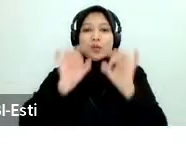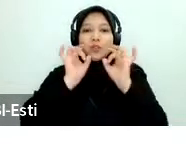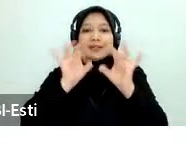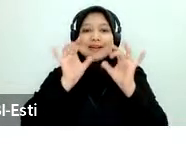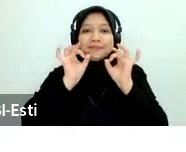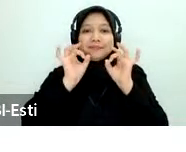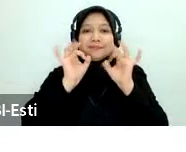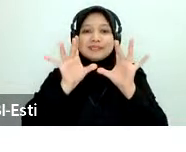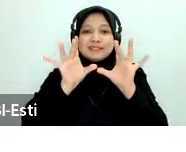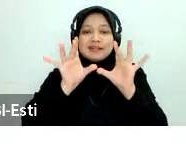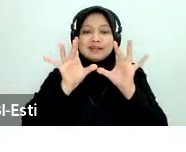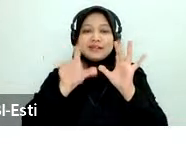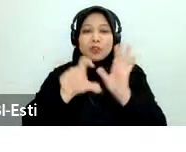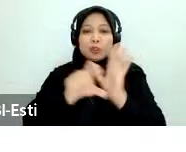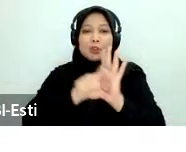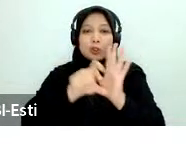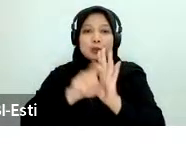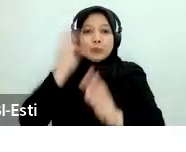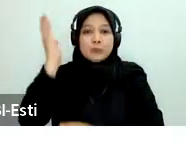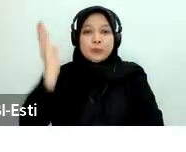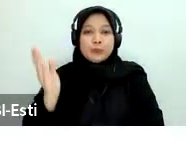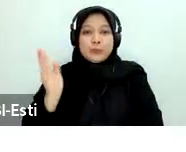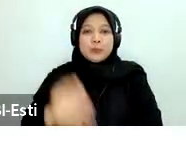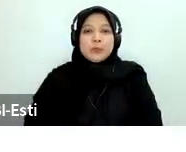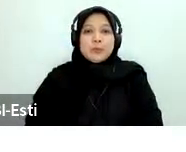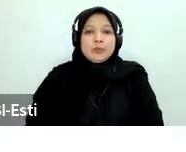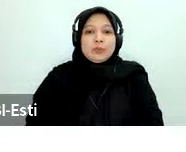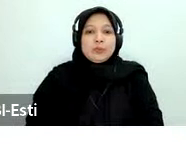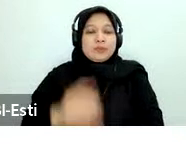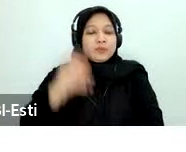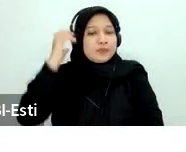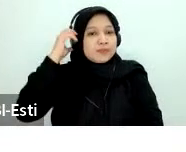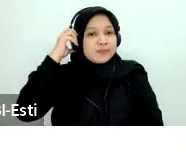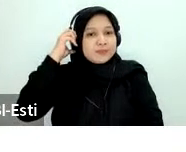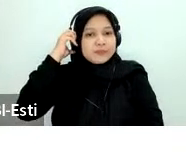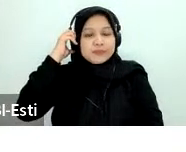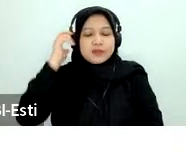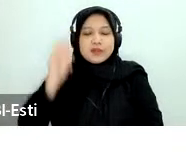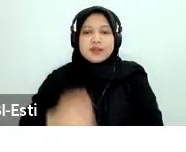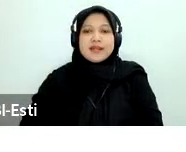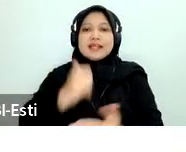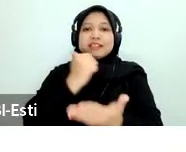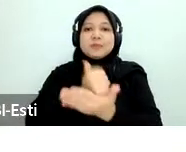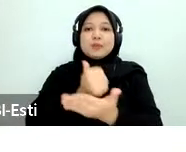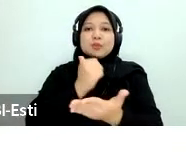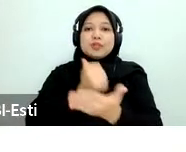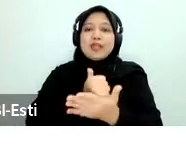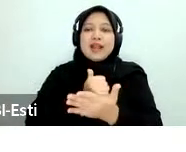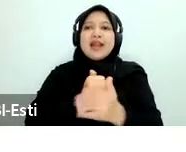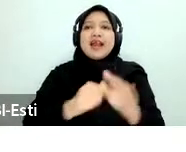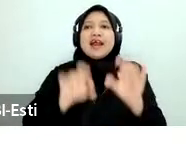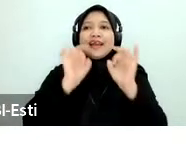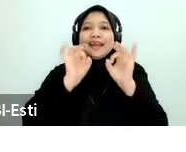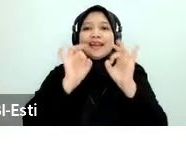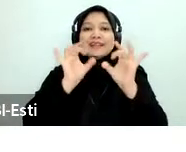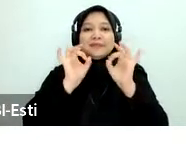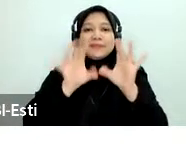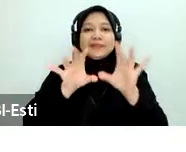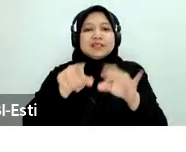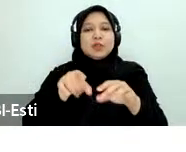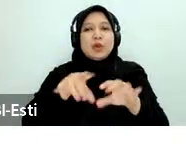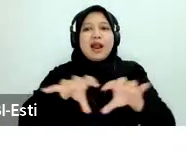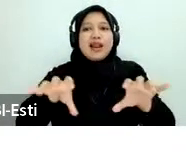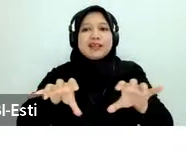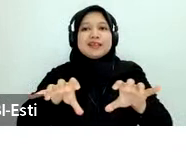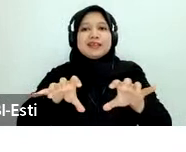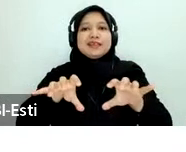kebencian nah head speech adalah instrumen pelindung dia Alat untuk melindungi